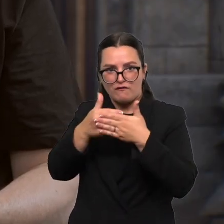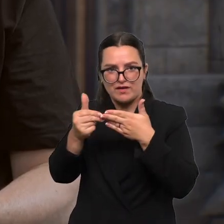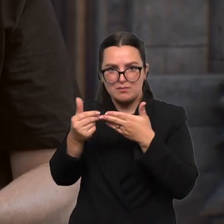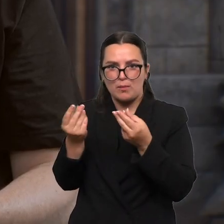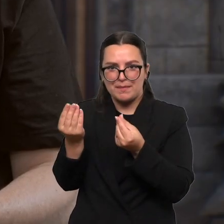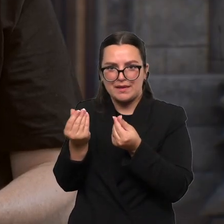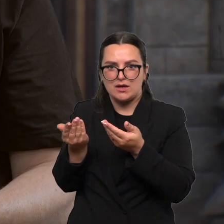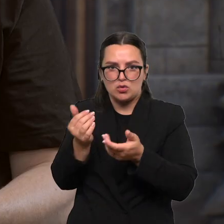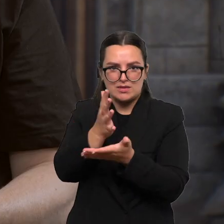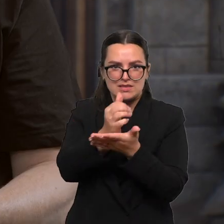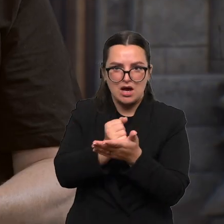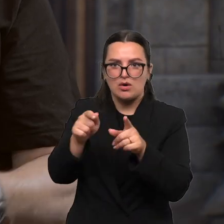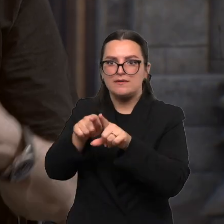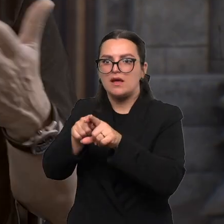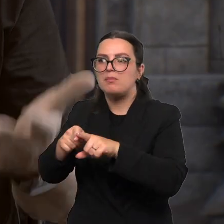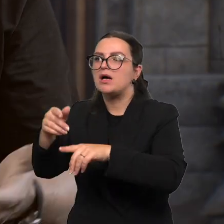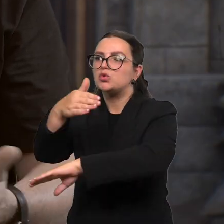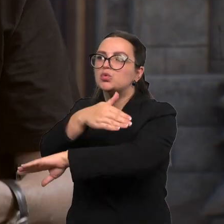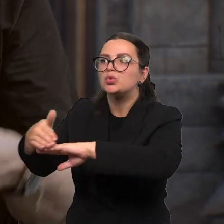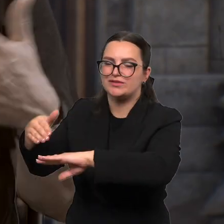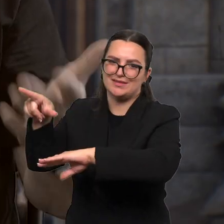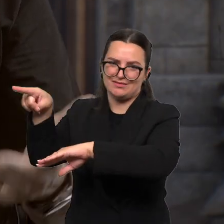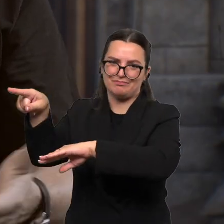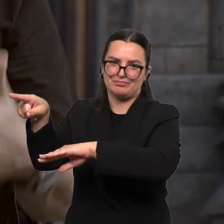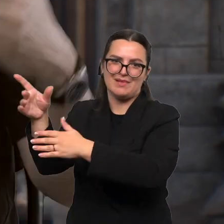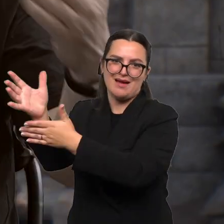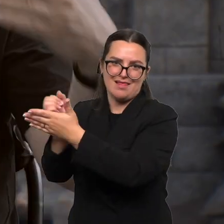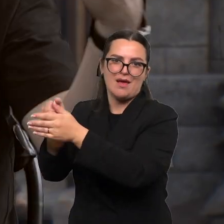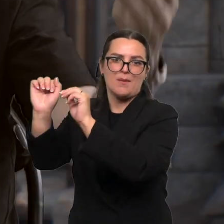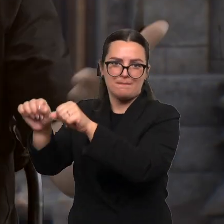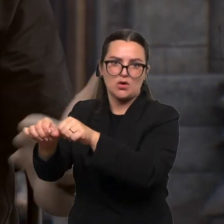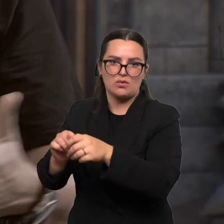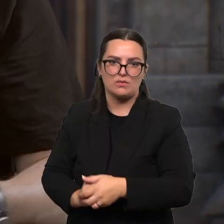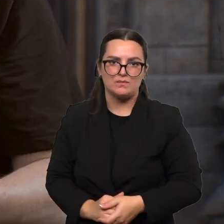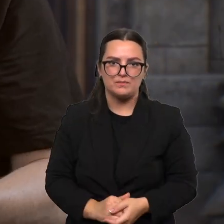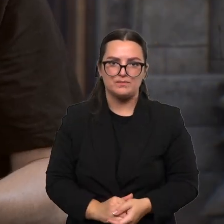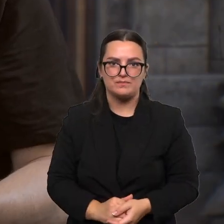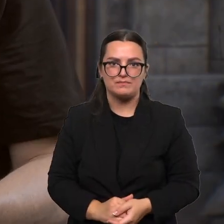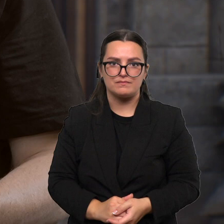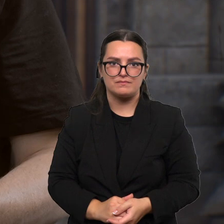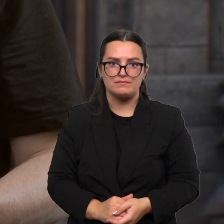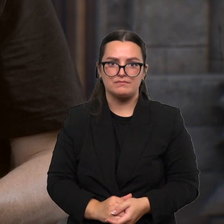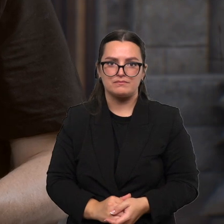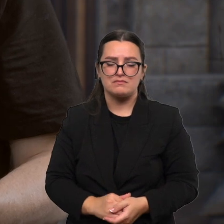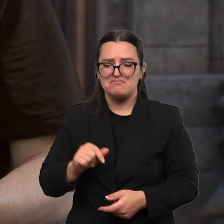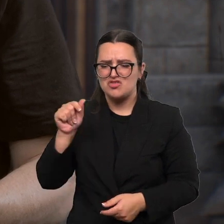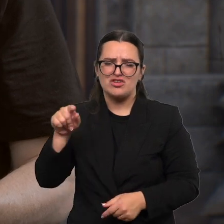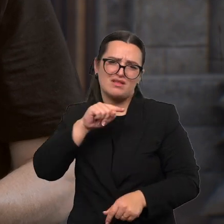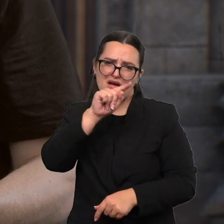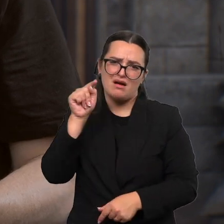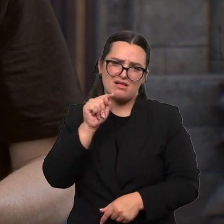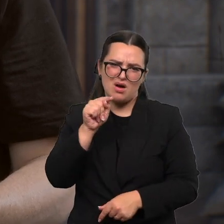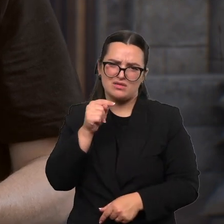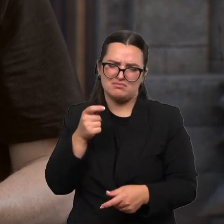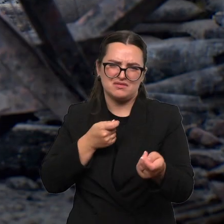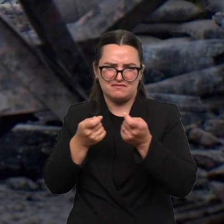pasakius, centriniai bankai turi užsienio rezervus, kas jau sako, kad jie yra užsienyje kažkur paprastai. Tai šitie